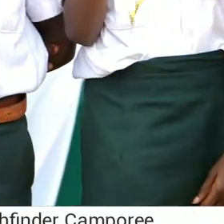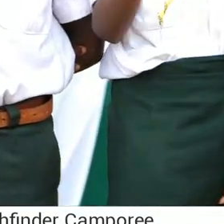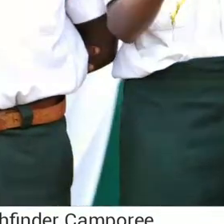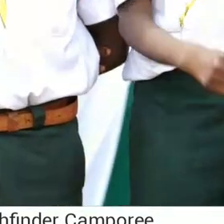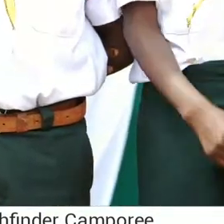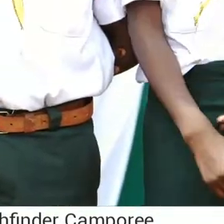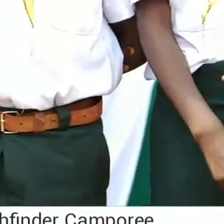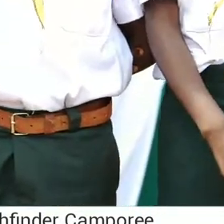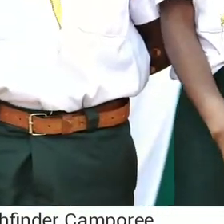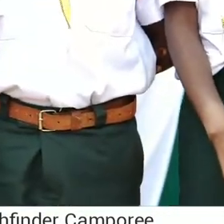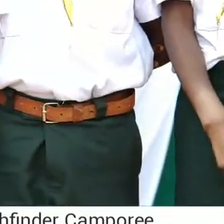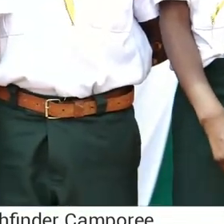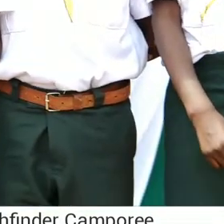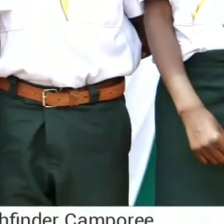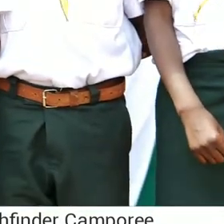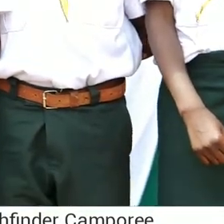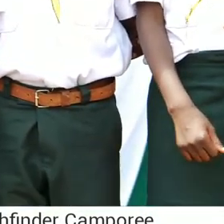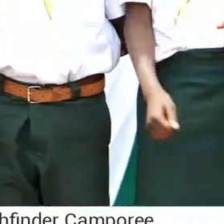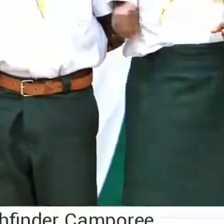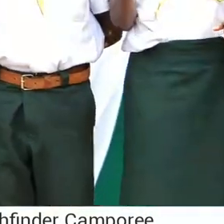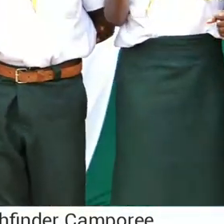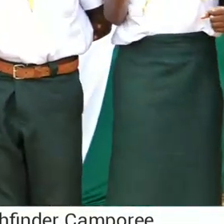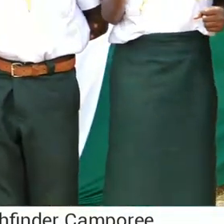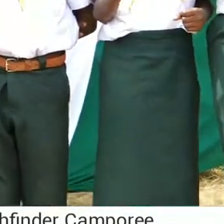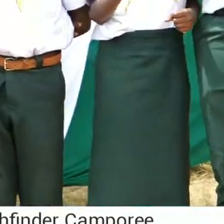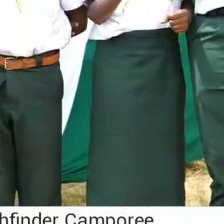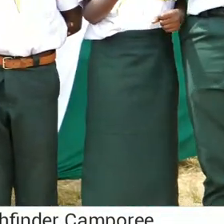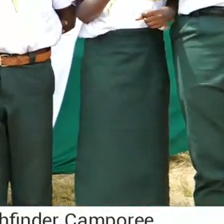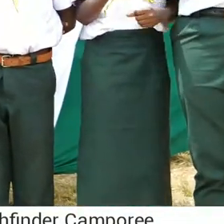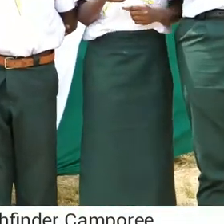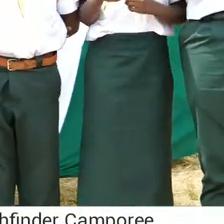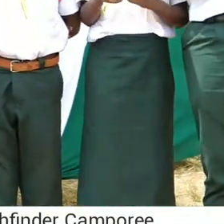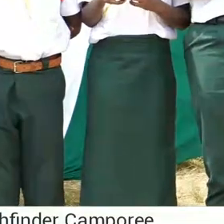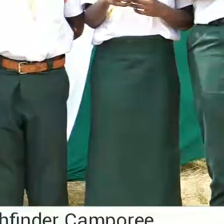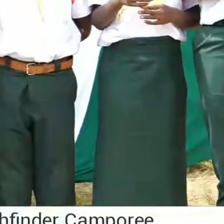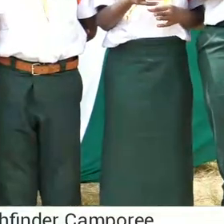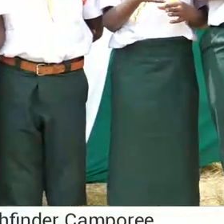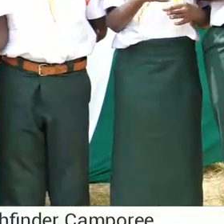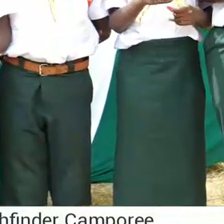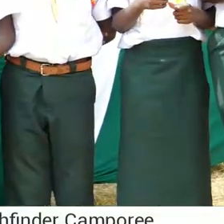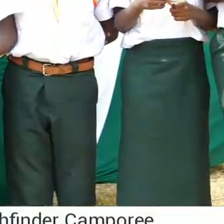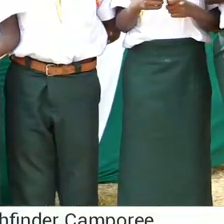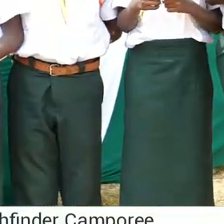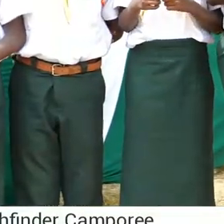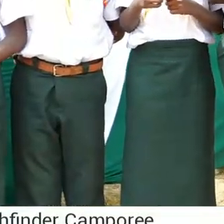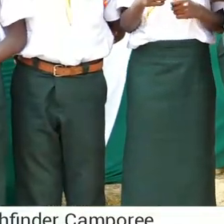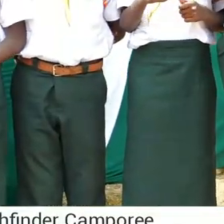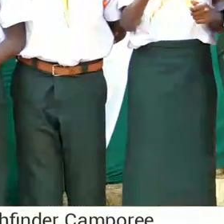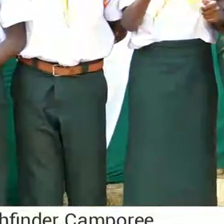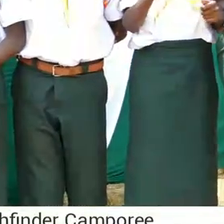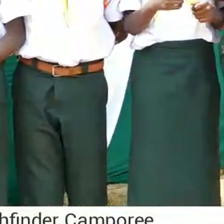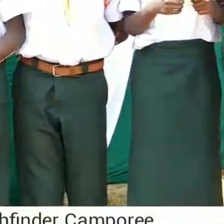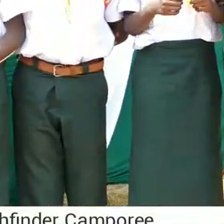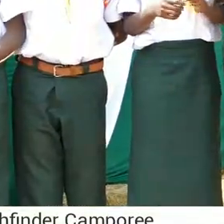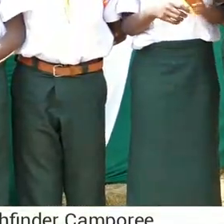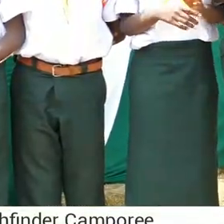mudogo sana. Mwanadamu yeye. Maisha yake ni kama kujilisha